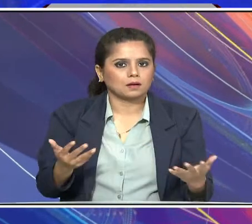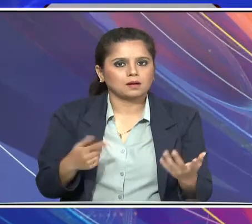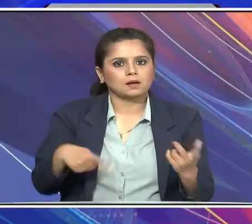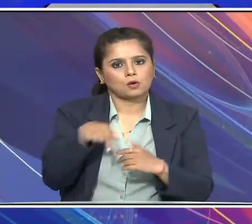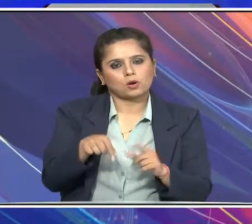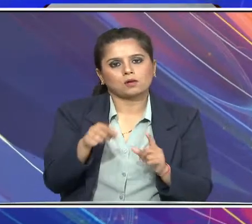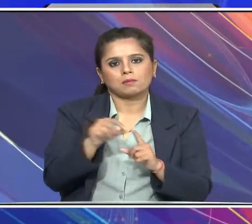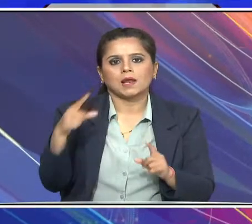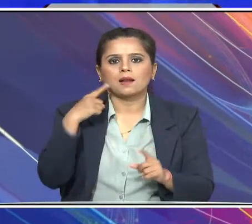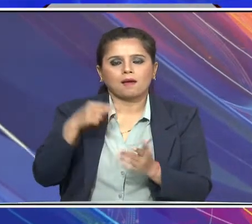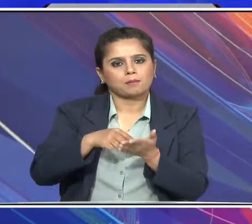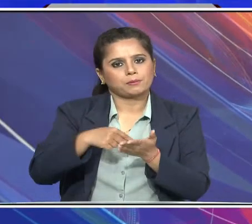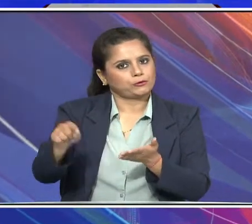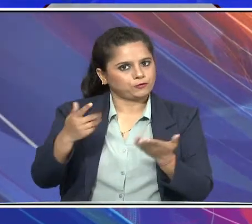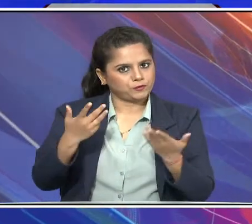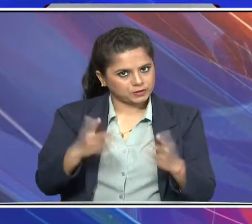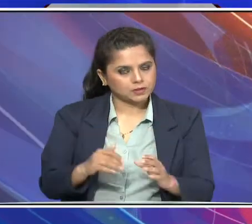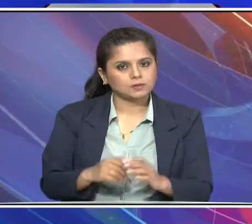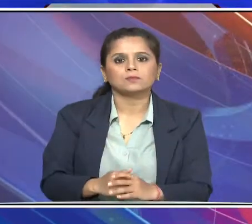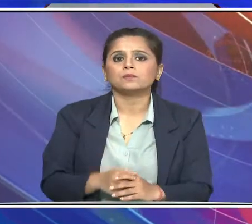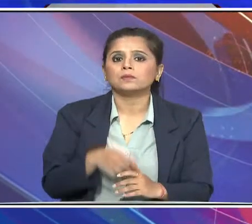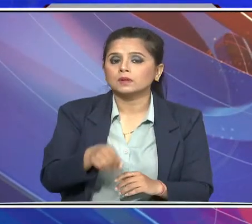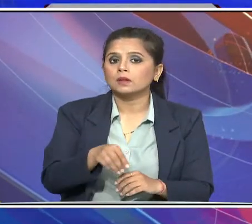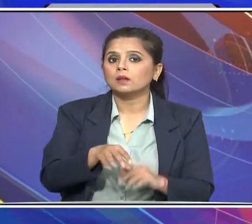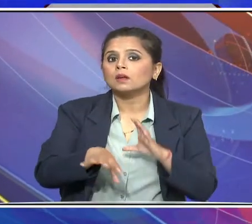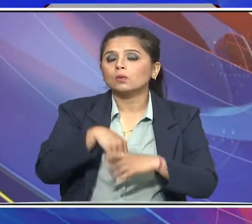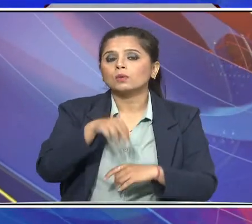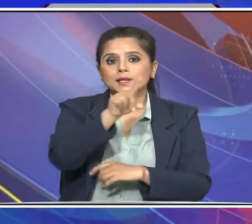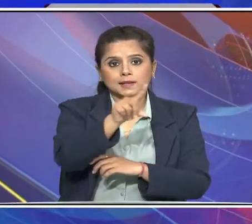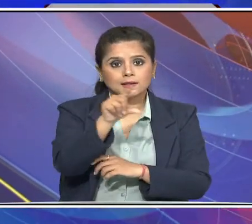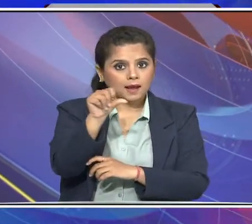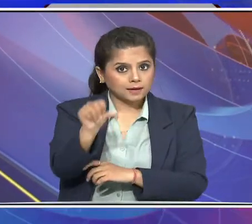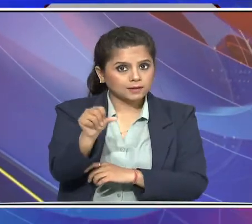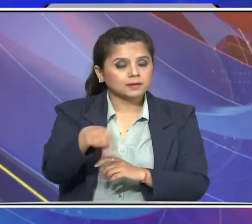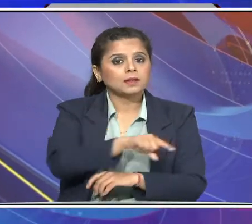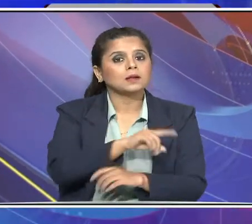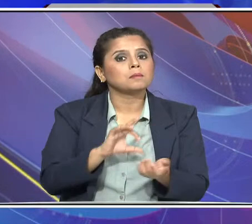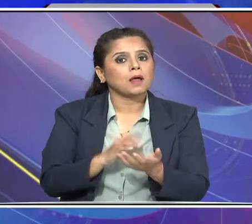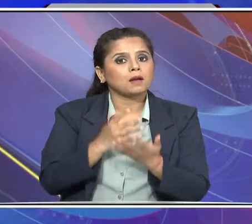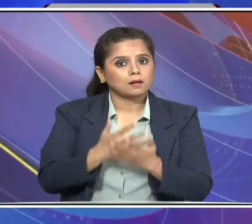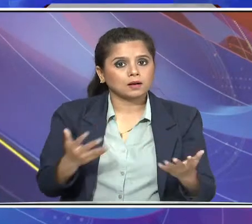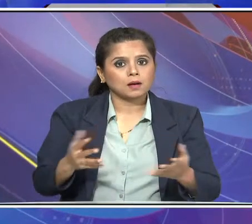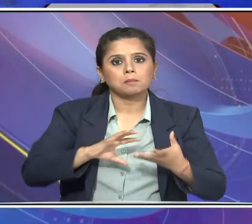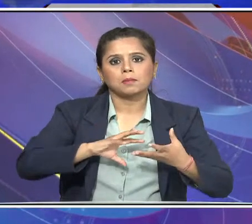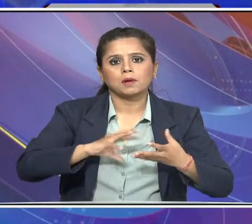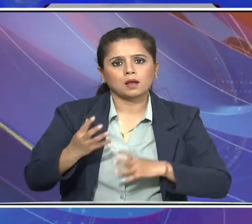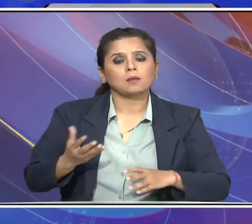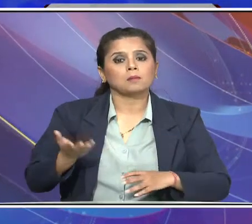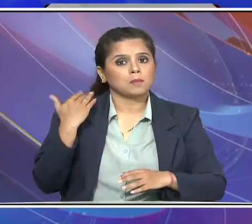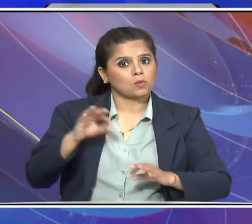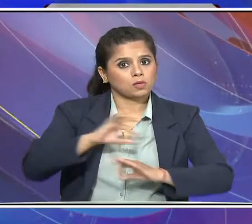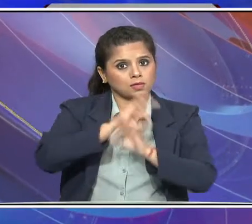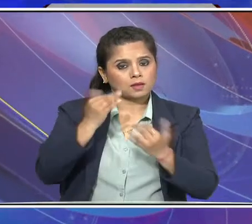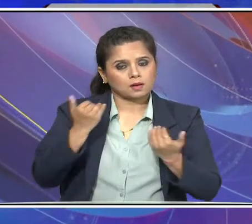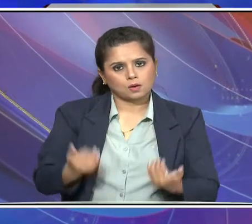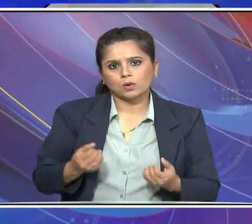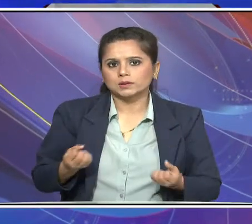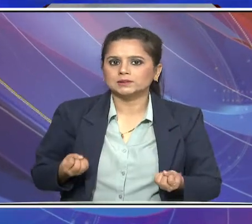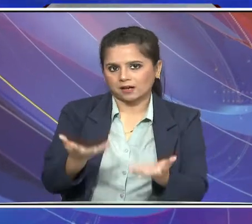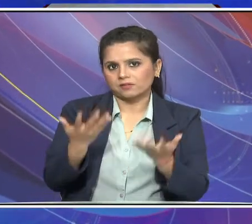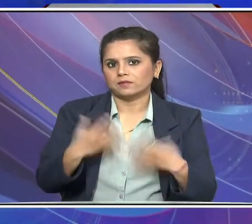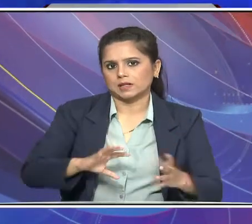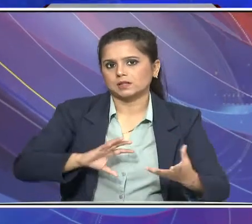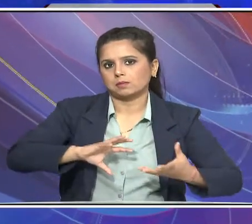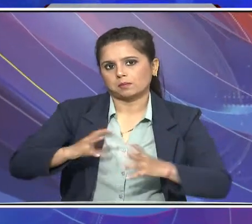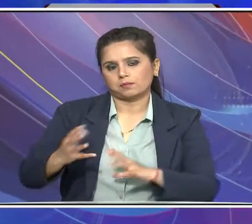सैंक्शन किया था उसमें से 19 मेडिकल डिवाइस का मैन्युफैक्चरिंग ऑलरेडी देश में स्टार्ट हो चुका है